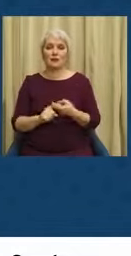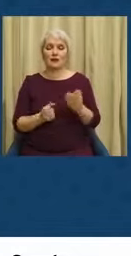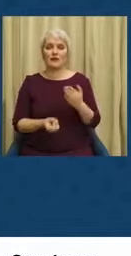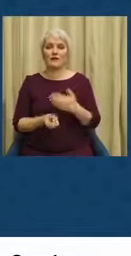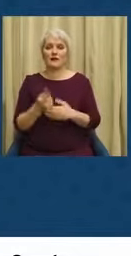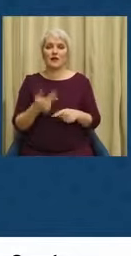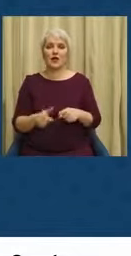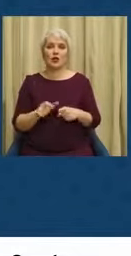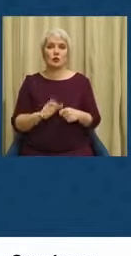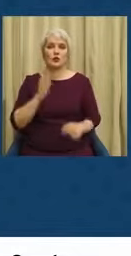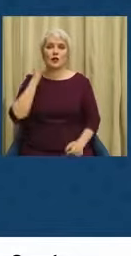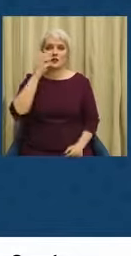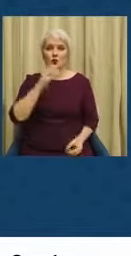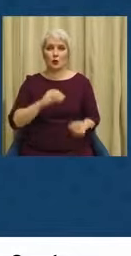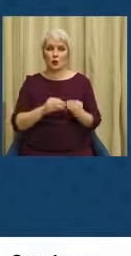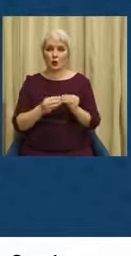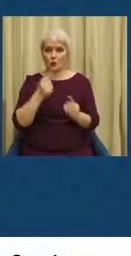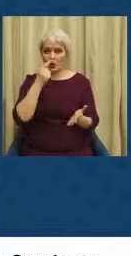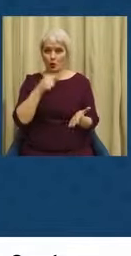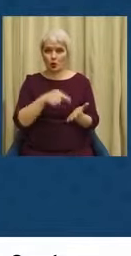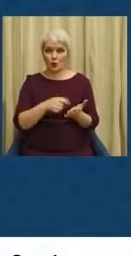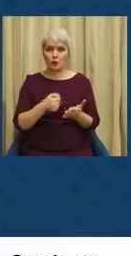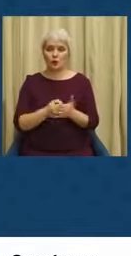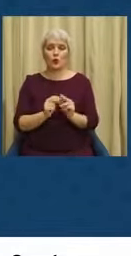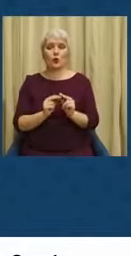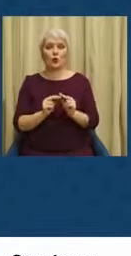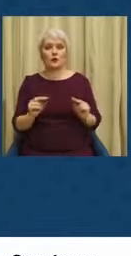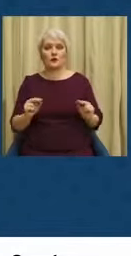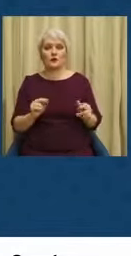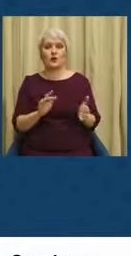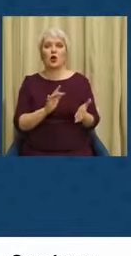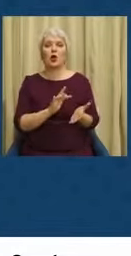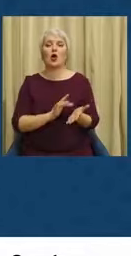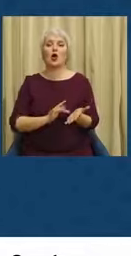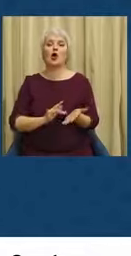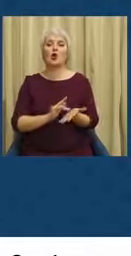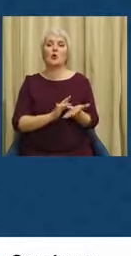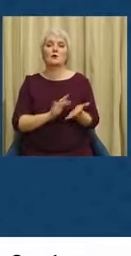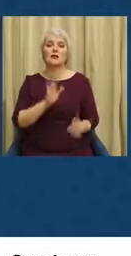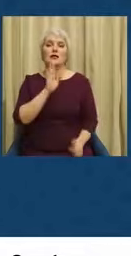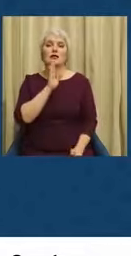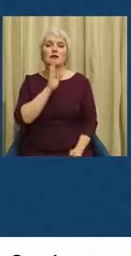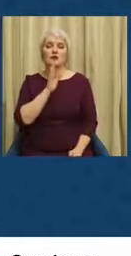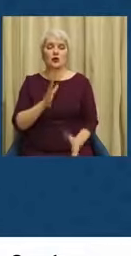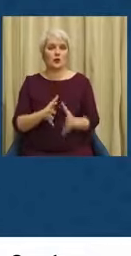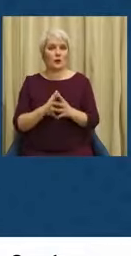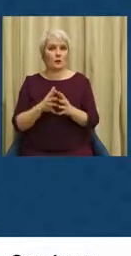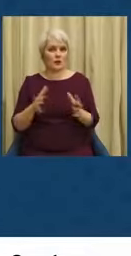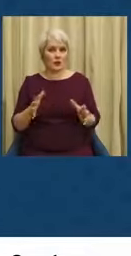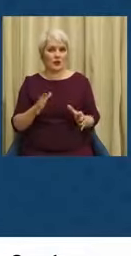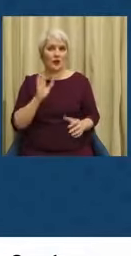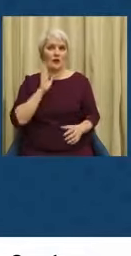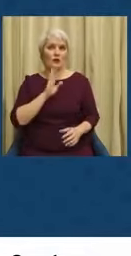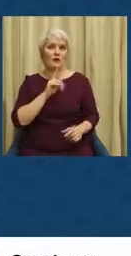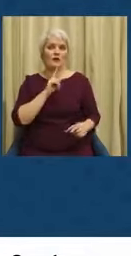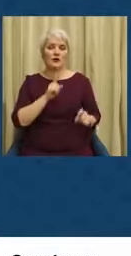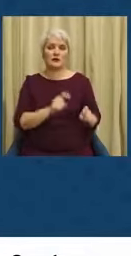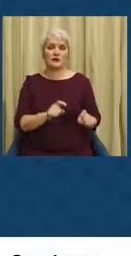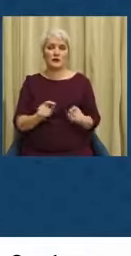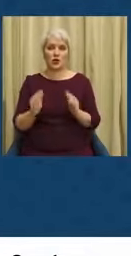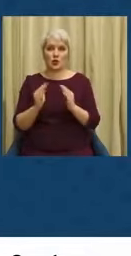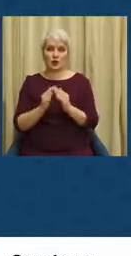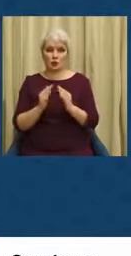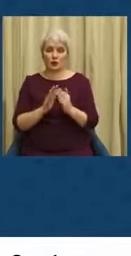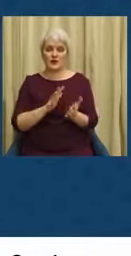виникає дуже серйозна проблема з доступом до освіти ромських дівчат. Тому що в більшості, поки вони знаходяться вдома,